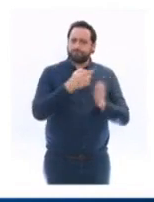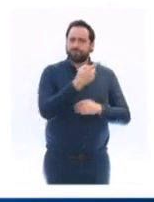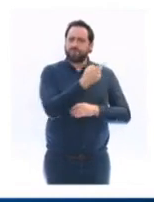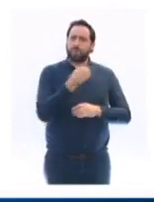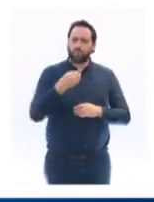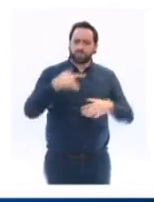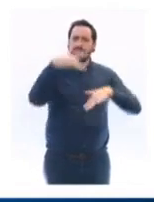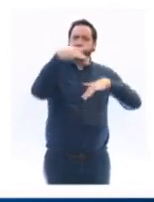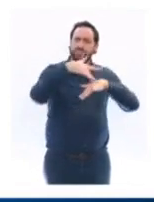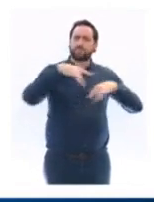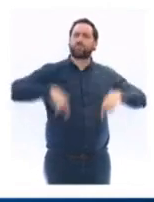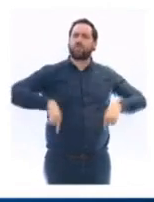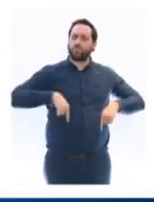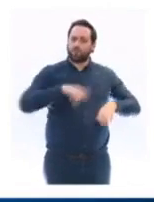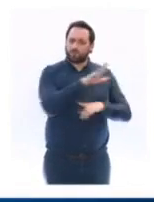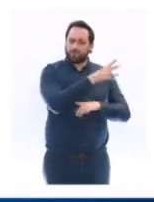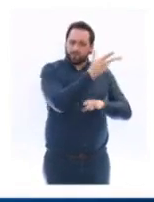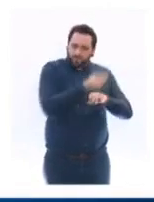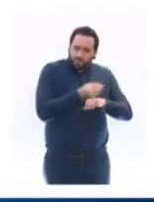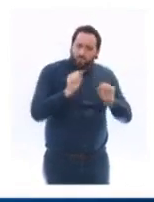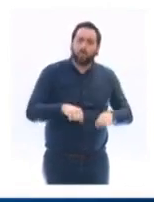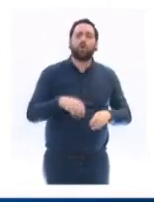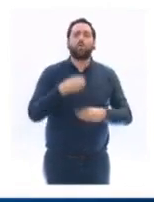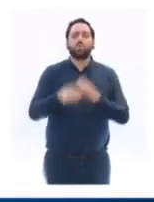Tous Anti-Covid cette attestation.